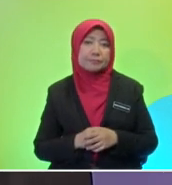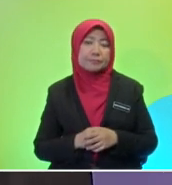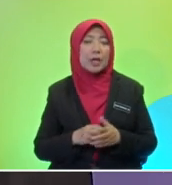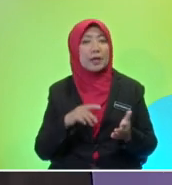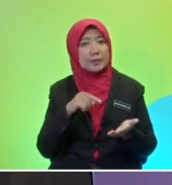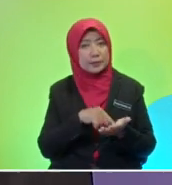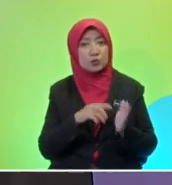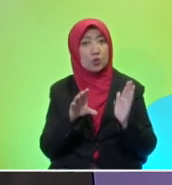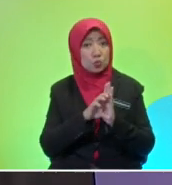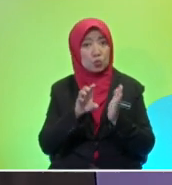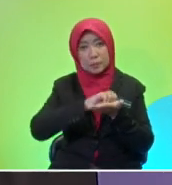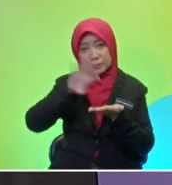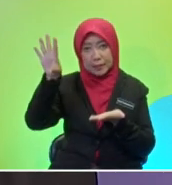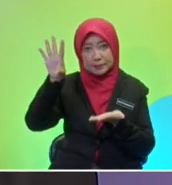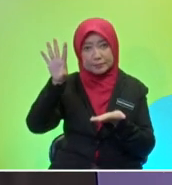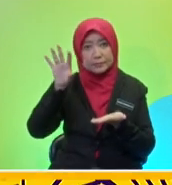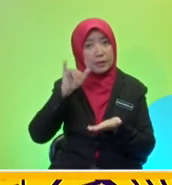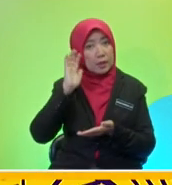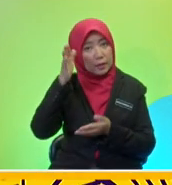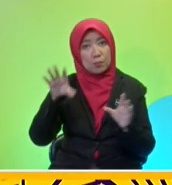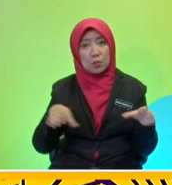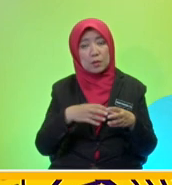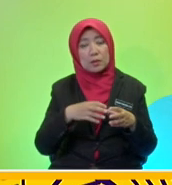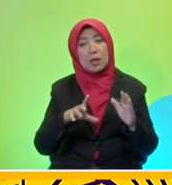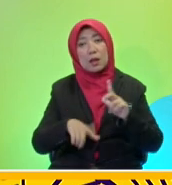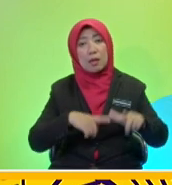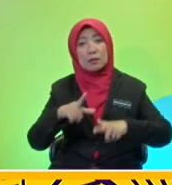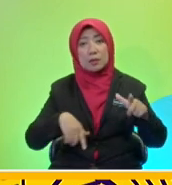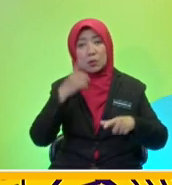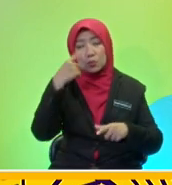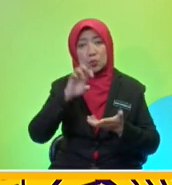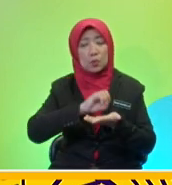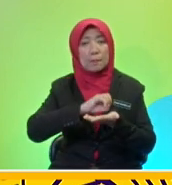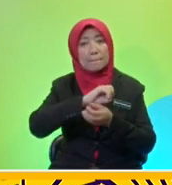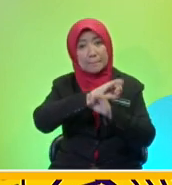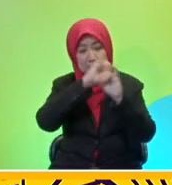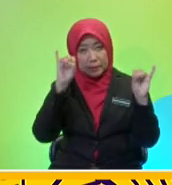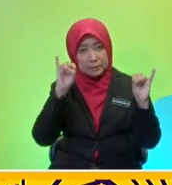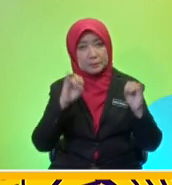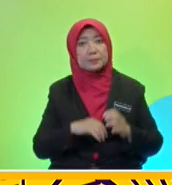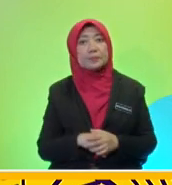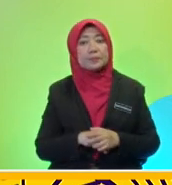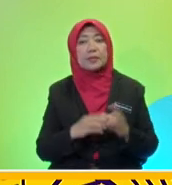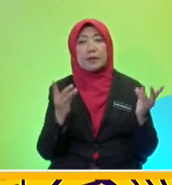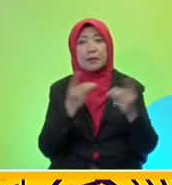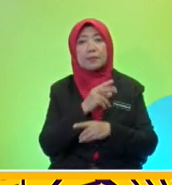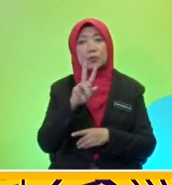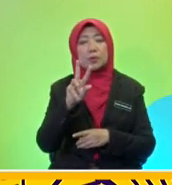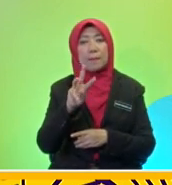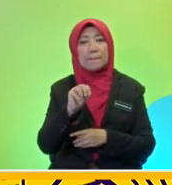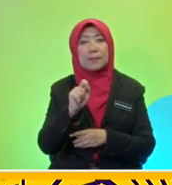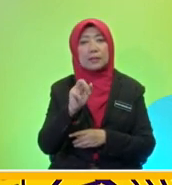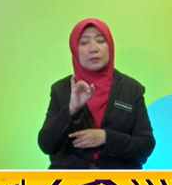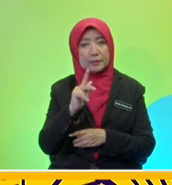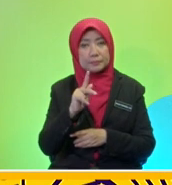menggunakan langkah untuk melaksanakan penerangan kaidah rukuk dalam bendera ban 2 Magic Oke